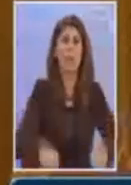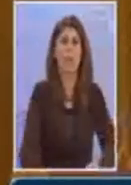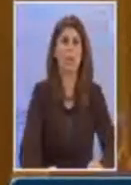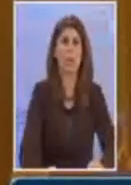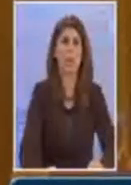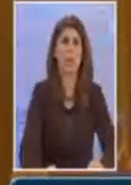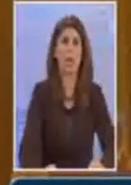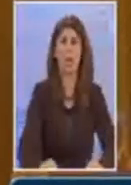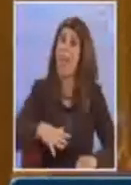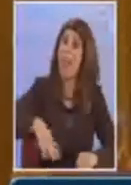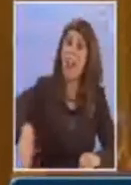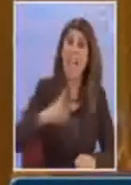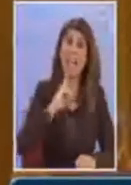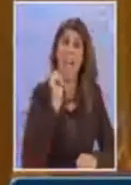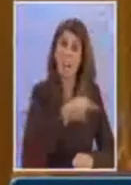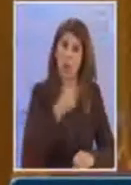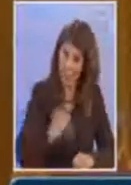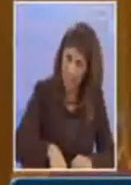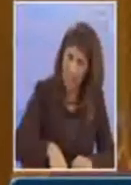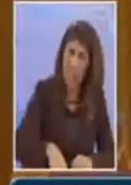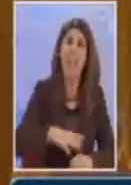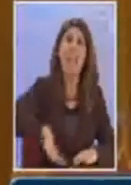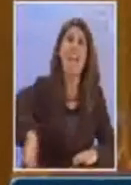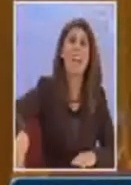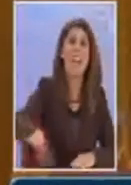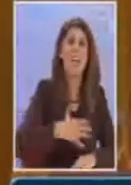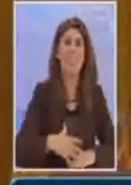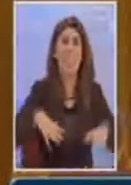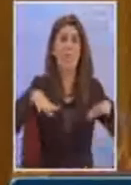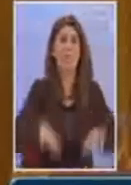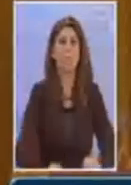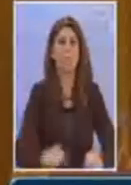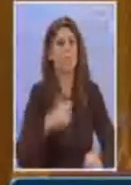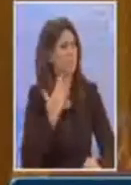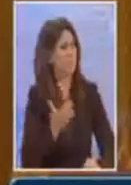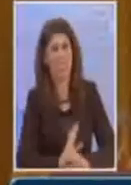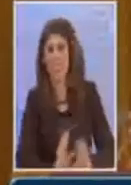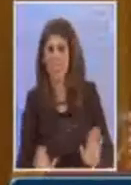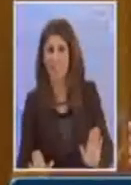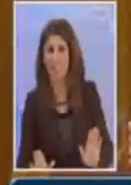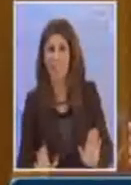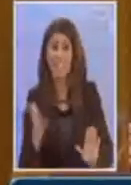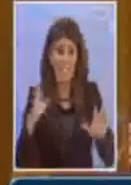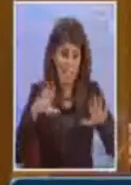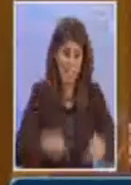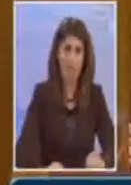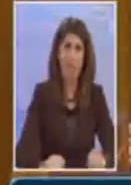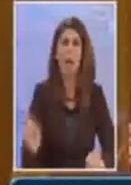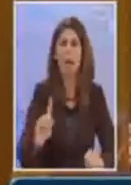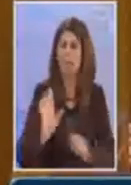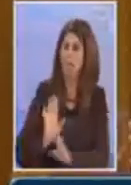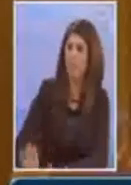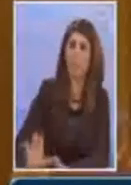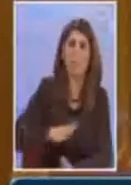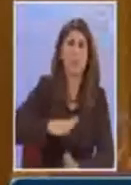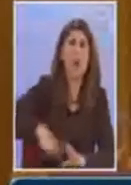Λαϊκή εντολή είναι. Λαϊκή κυριαρχία δεν είναι. Γιατί αν ήταν λαϊκή κυριαρχία δεν θα πίναγε ένα μεγάλο μέρος του